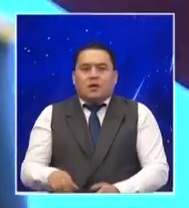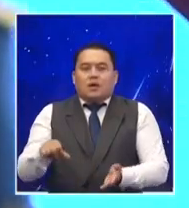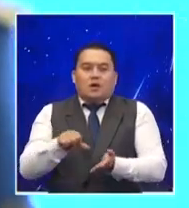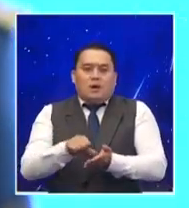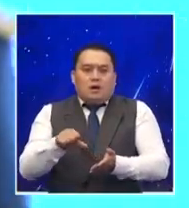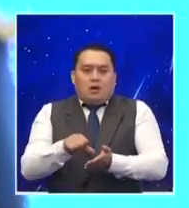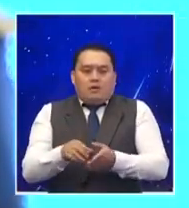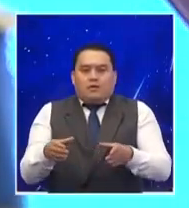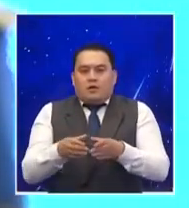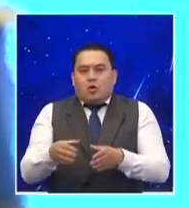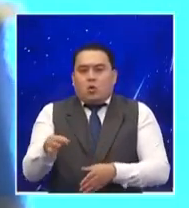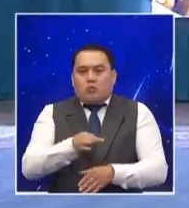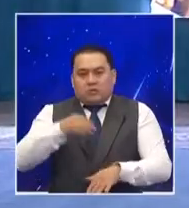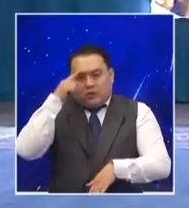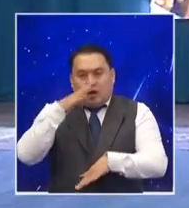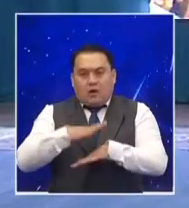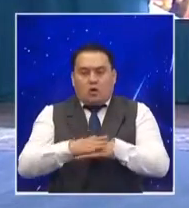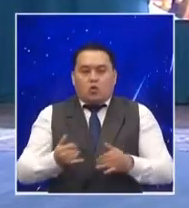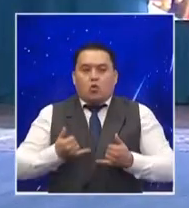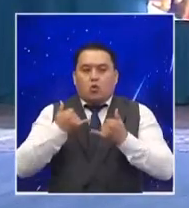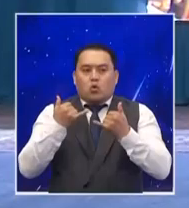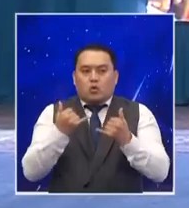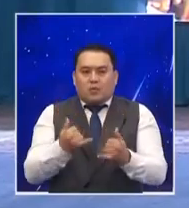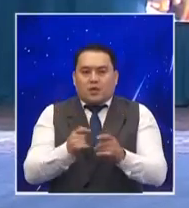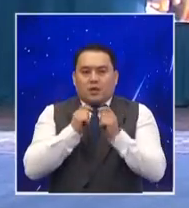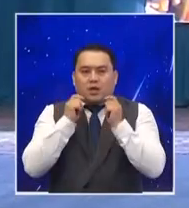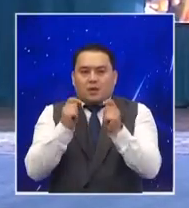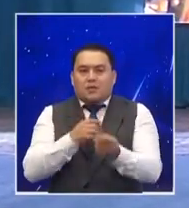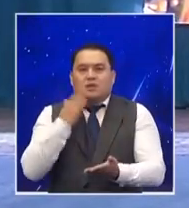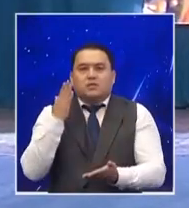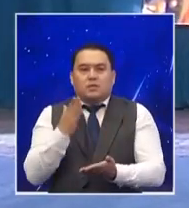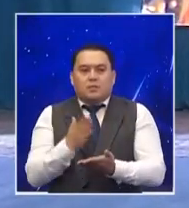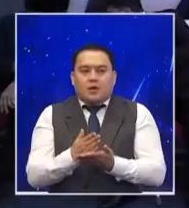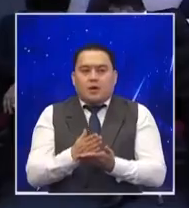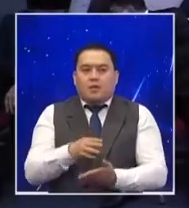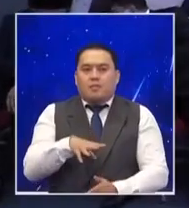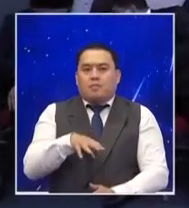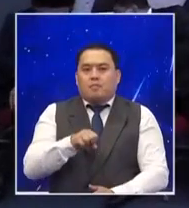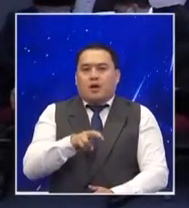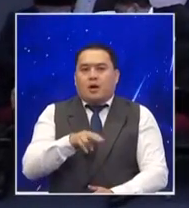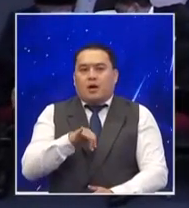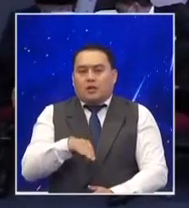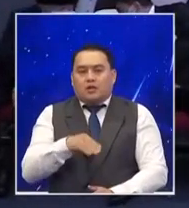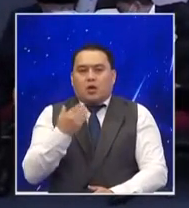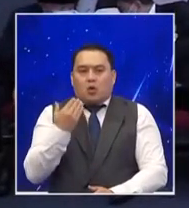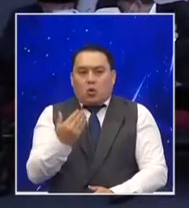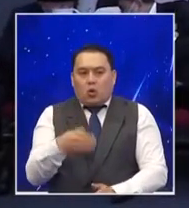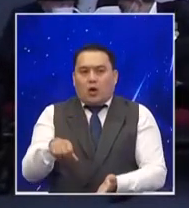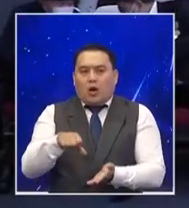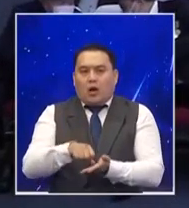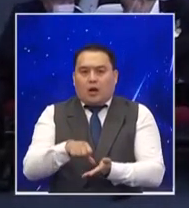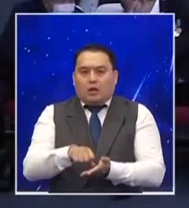қатысушылар қатарында облыс әкімінің құрмет грамотасына ие болғандар да бар. Бірі Ләззат Махатқызы, желтоқсан